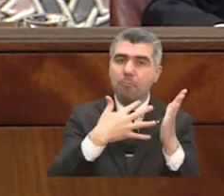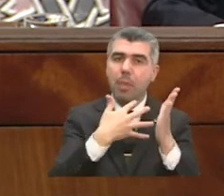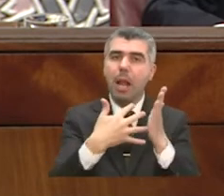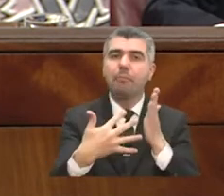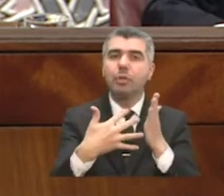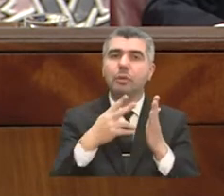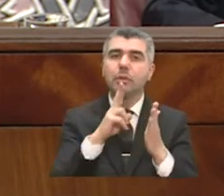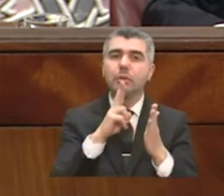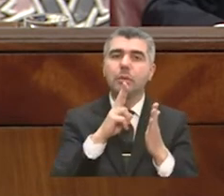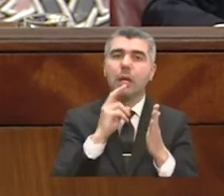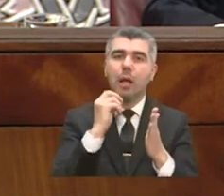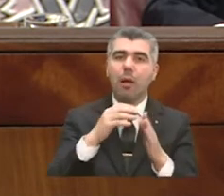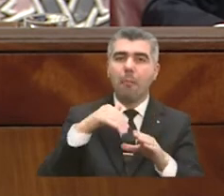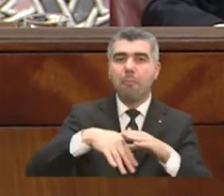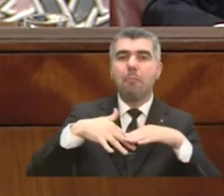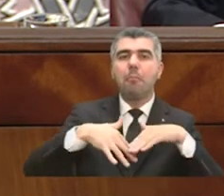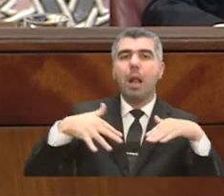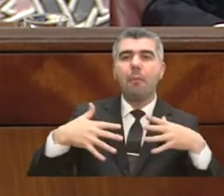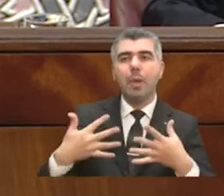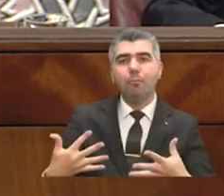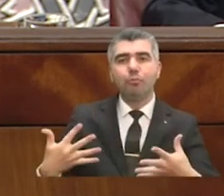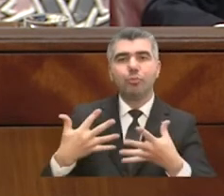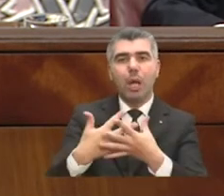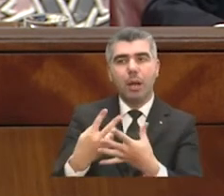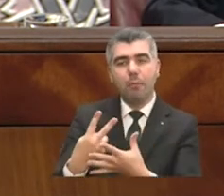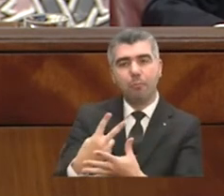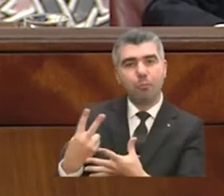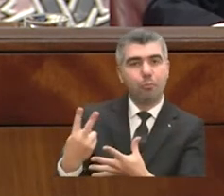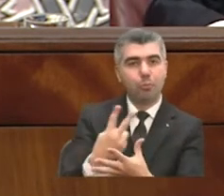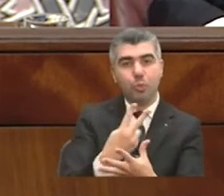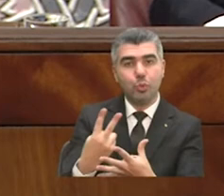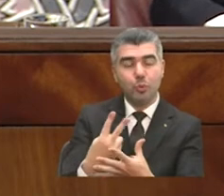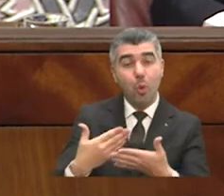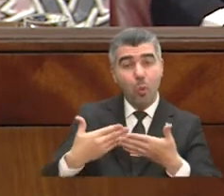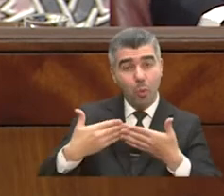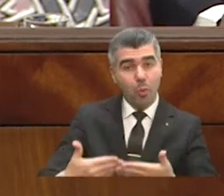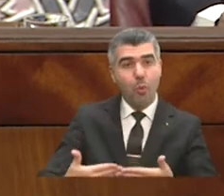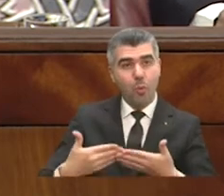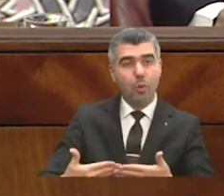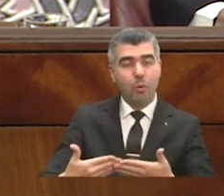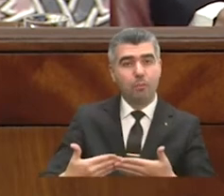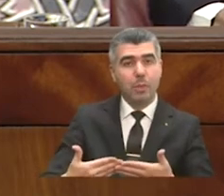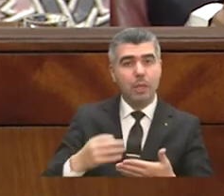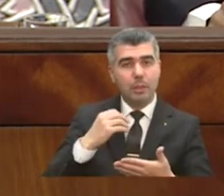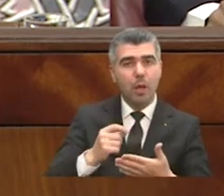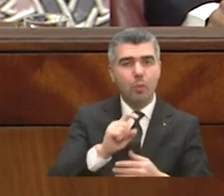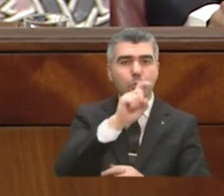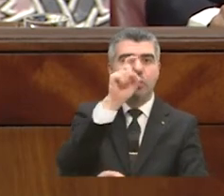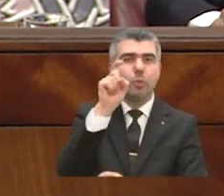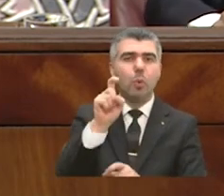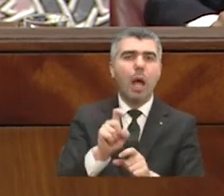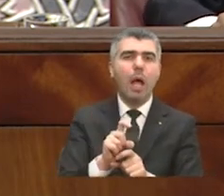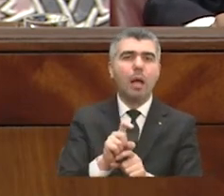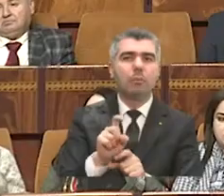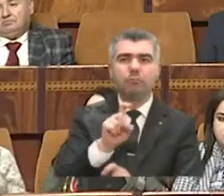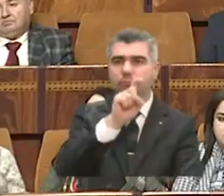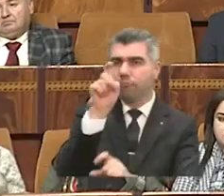les femmes. Plusieurs programmes entre ce Parlement